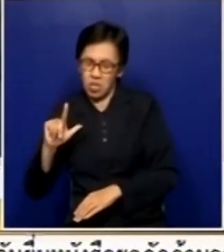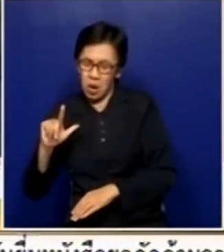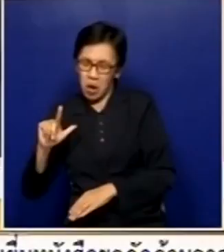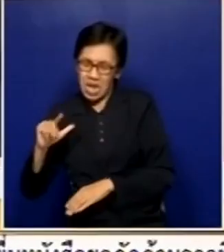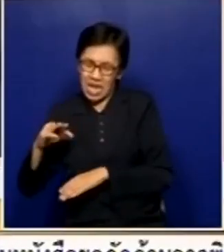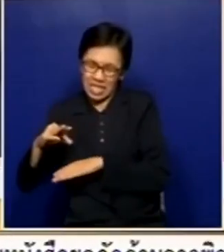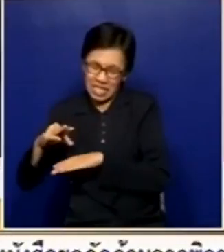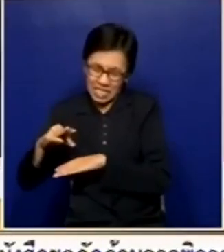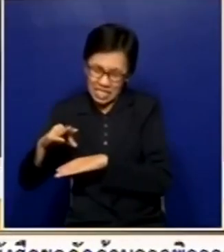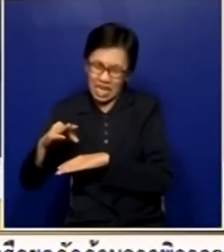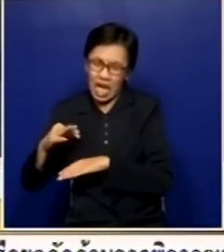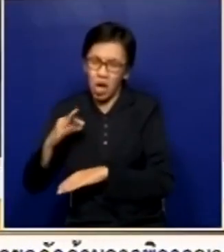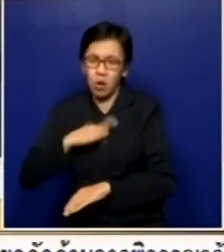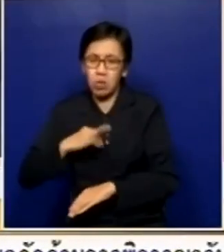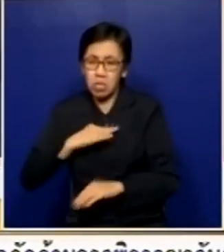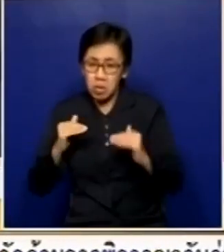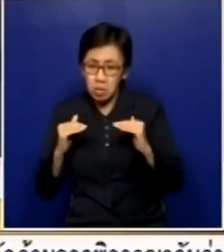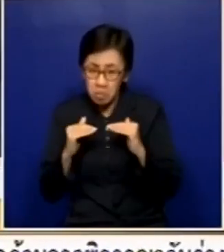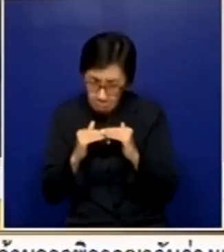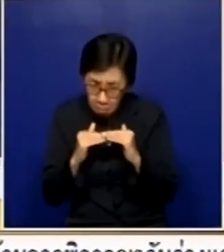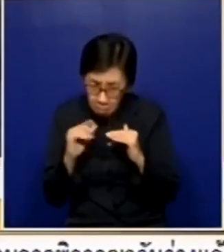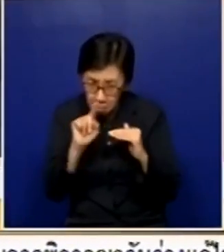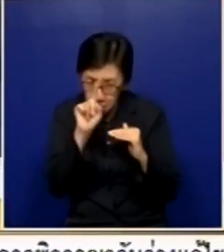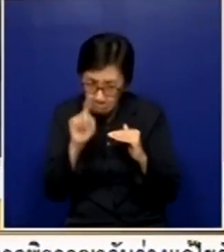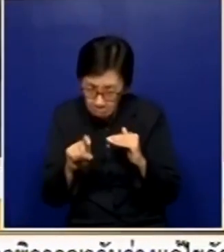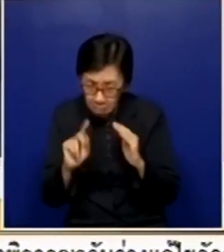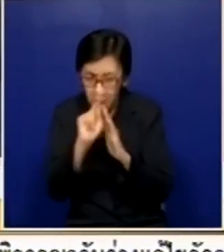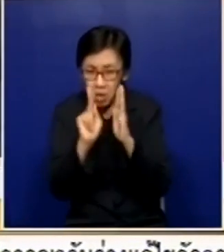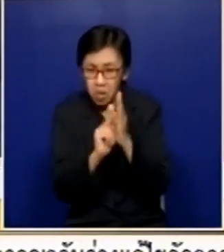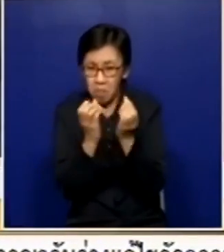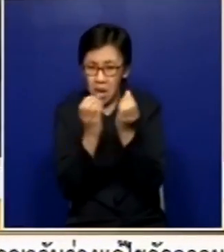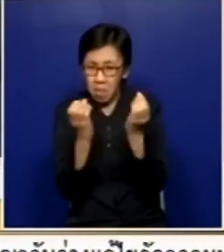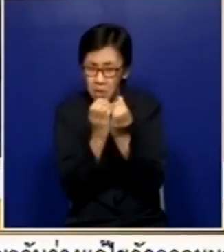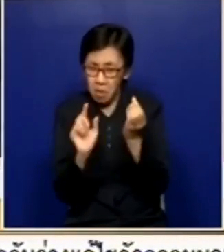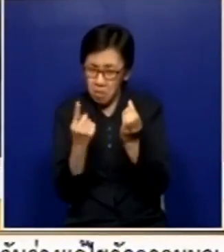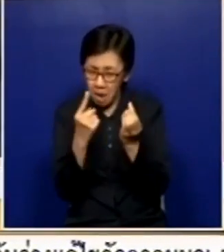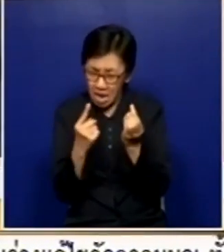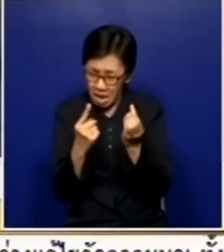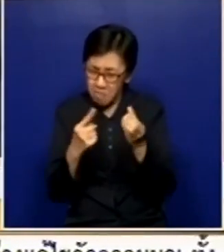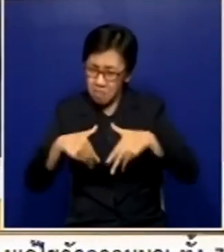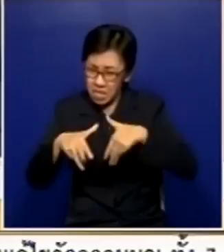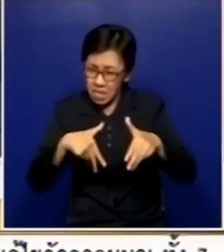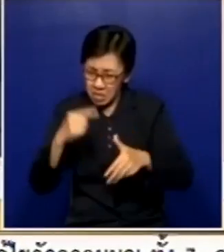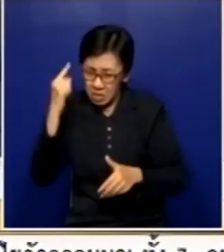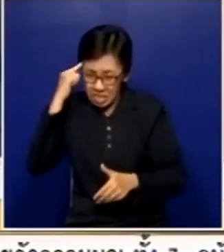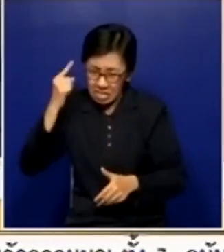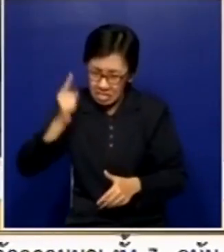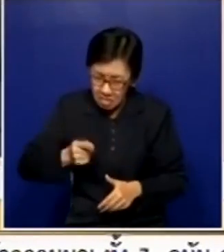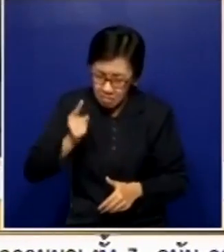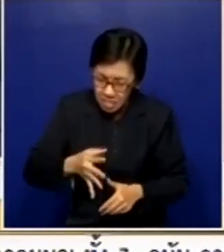ของทรที่บรรจุที่ทำและนำมาซึ่งร่างรัฐธรรมนูญใหม่ที่มาจากประชาชนทุกคนได้อย่างแท้จริงครับอ่า